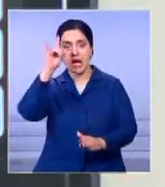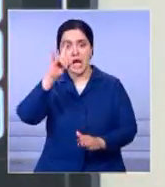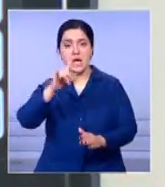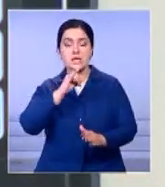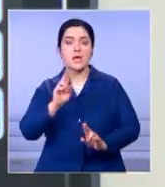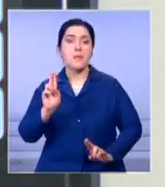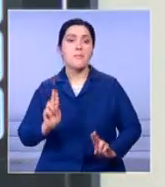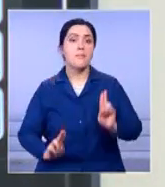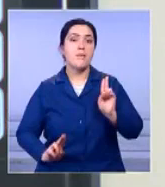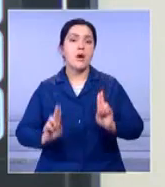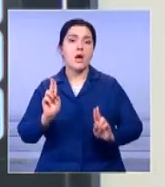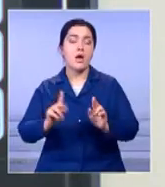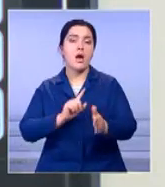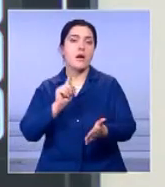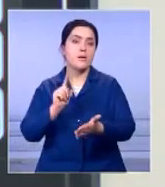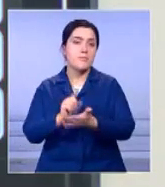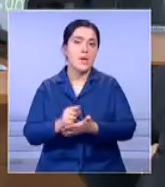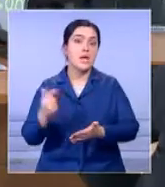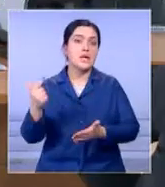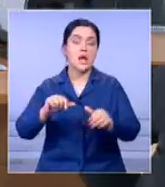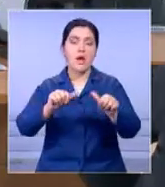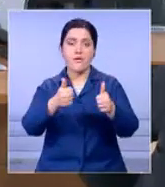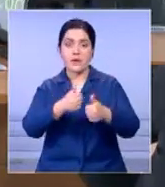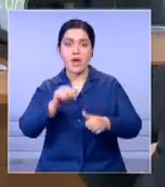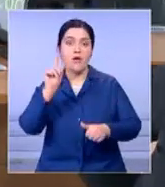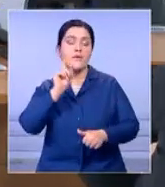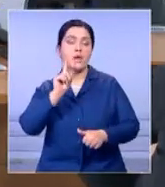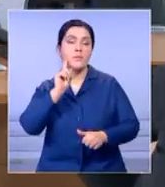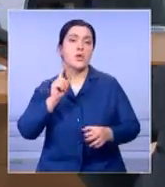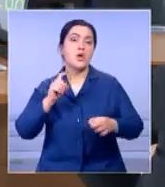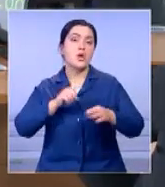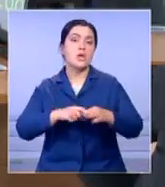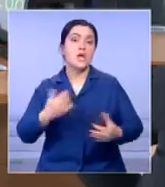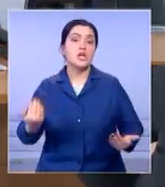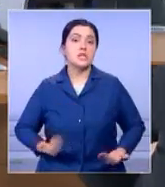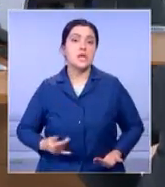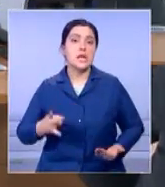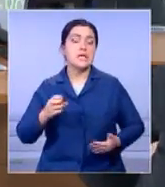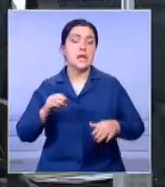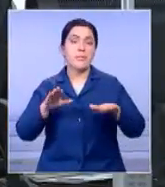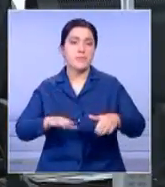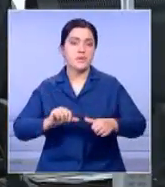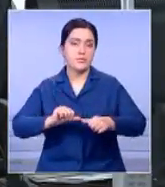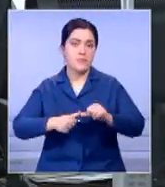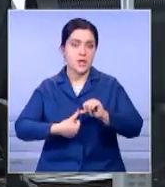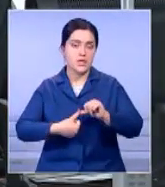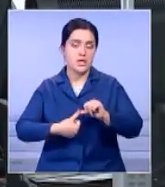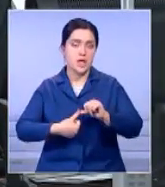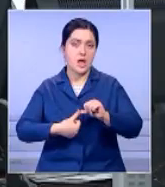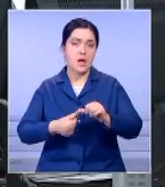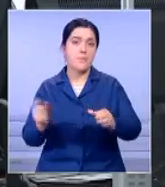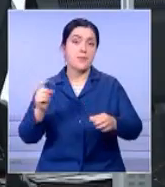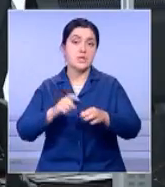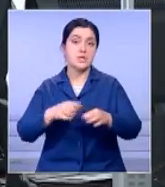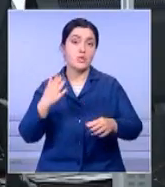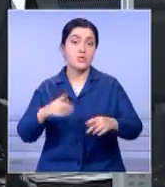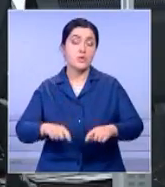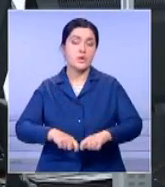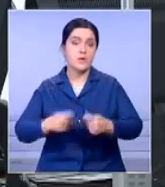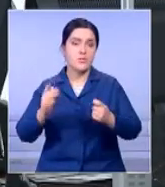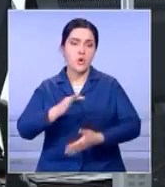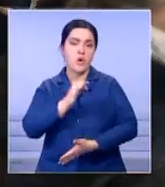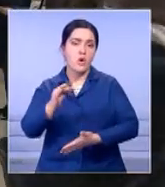действуют правила, обязывающие граждан оформлять временную регистрацию в случае проживания не по месту постоянной прописки. Нарушителям грозит